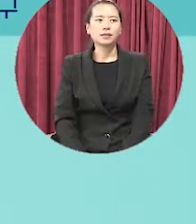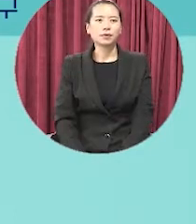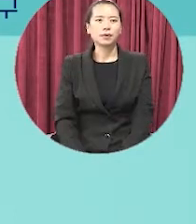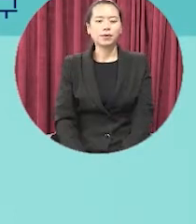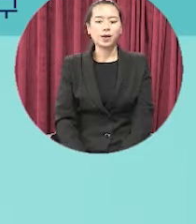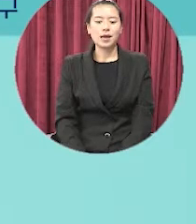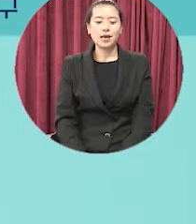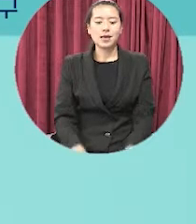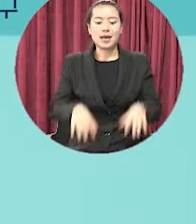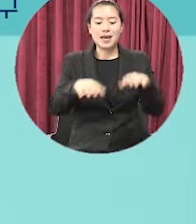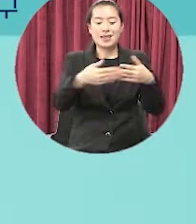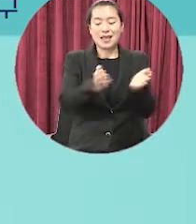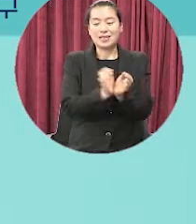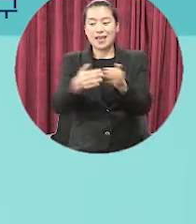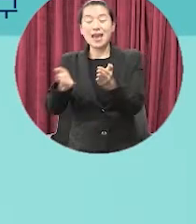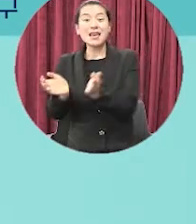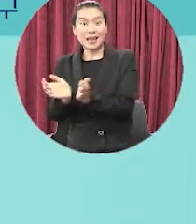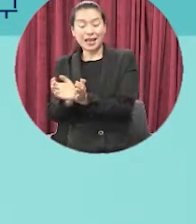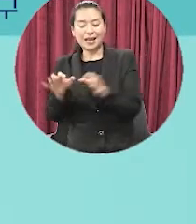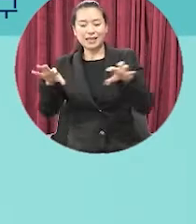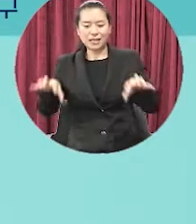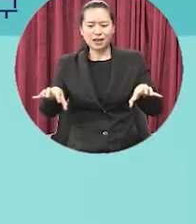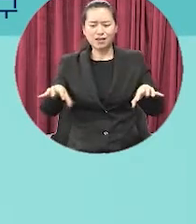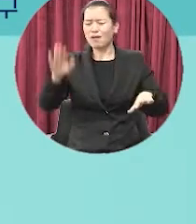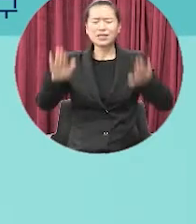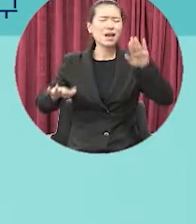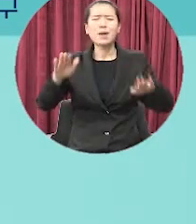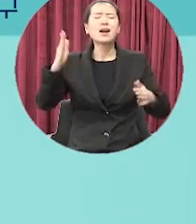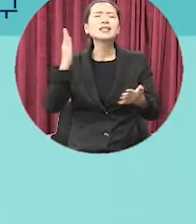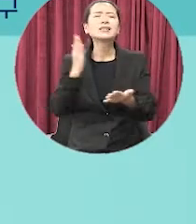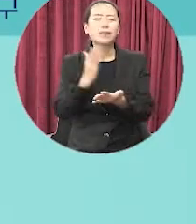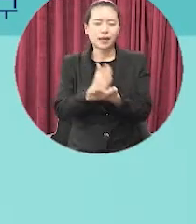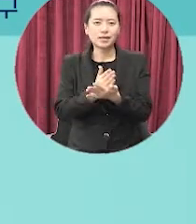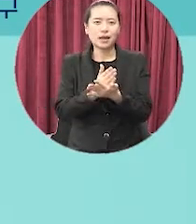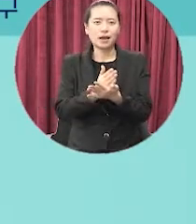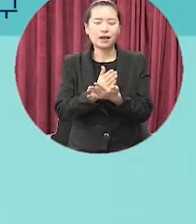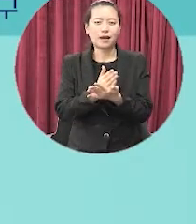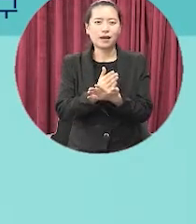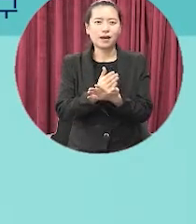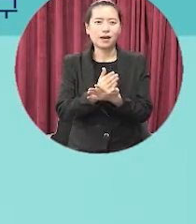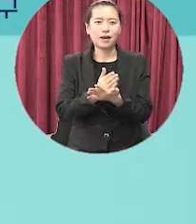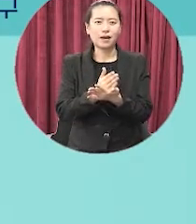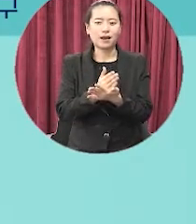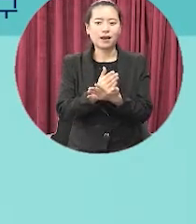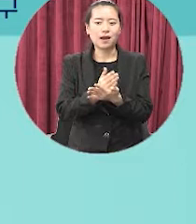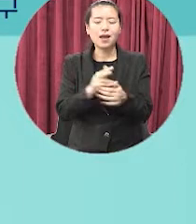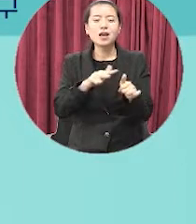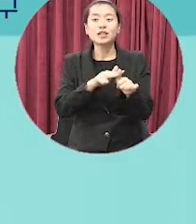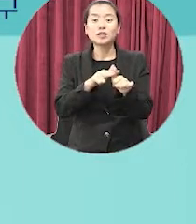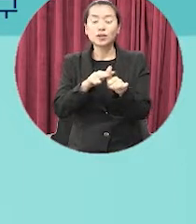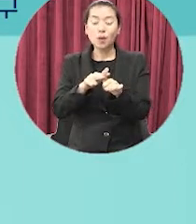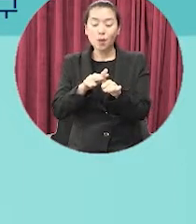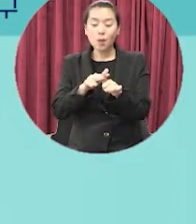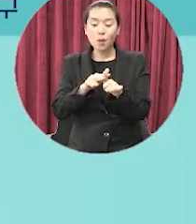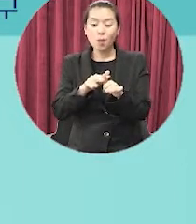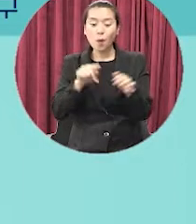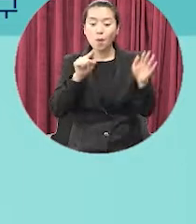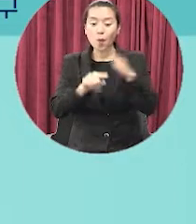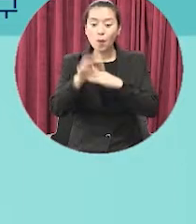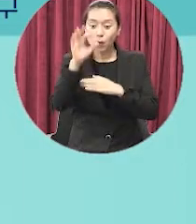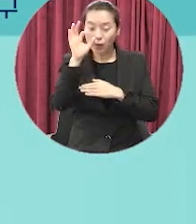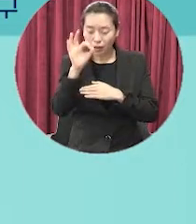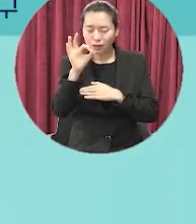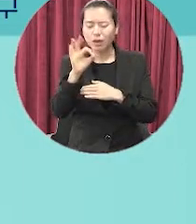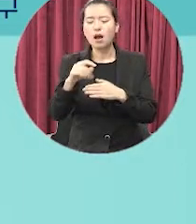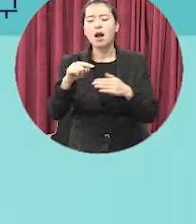외부 간에 그 저차 * 되고 하지만 자 한 기관의 cdm 정 접근 정책을 가지고 있으면 외부 사람한테 똑같이